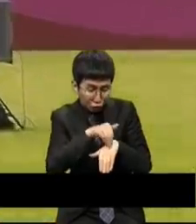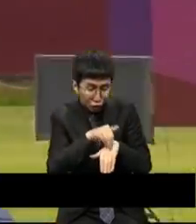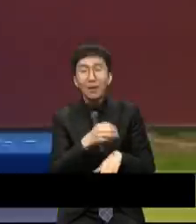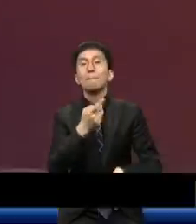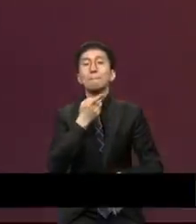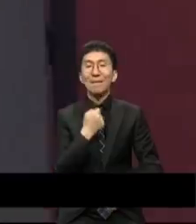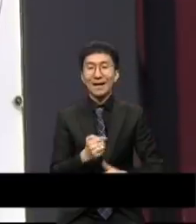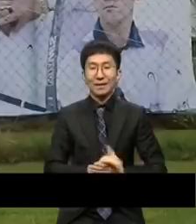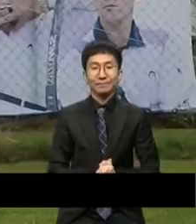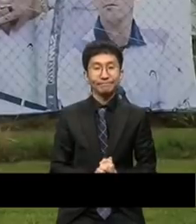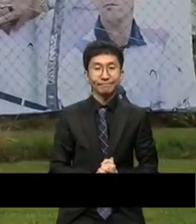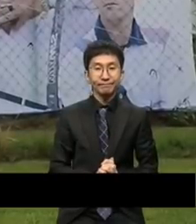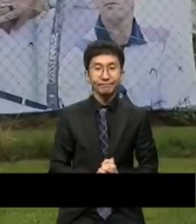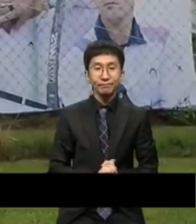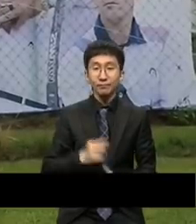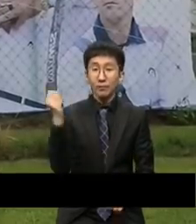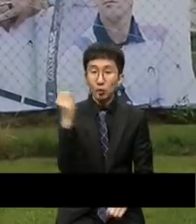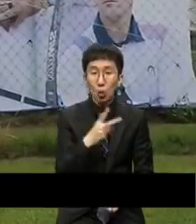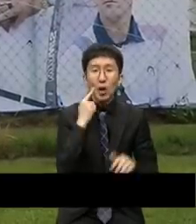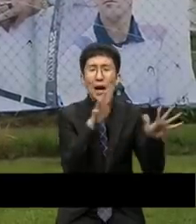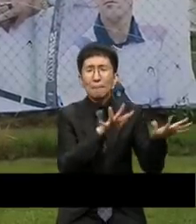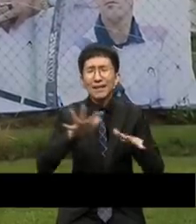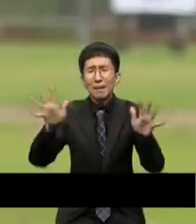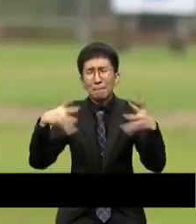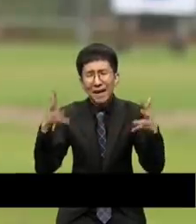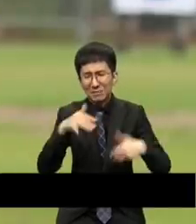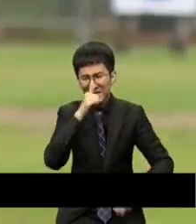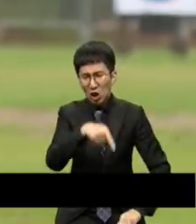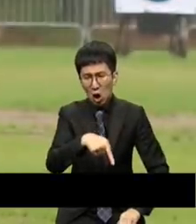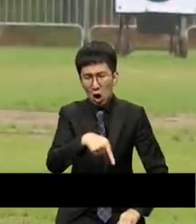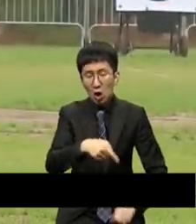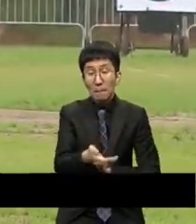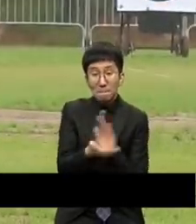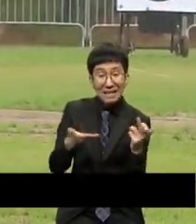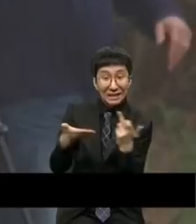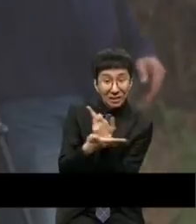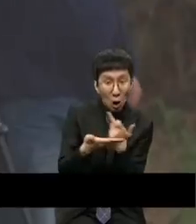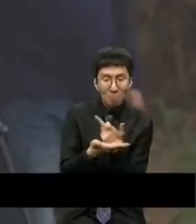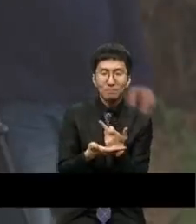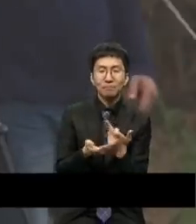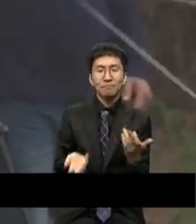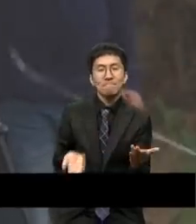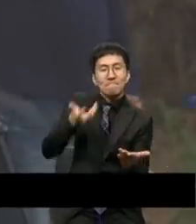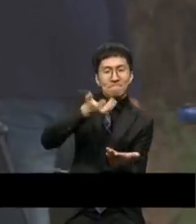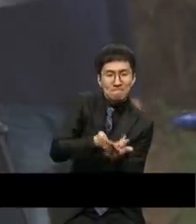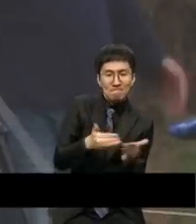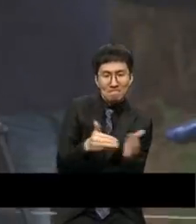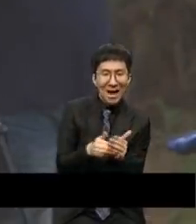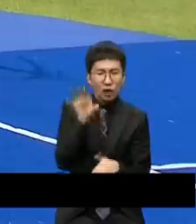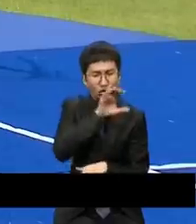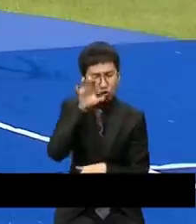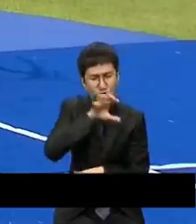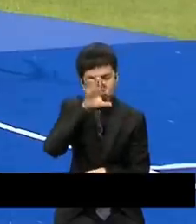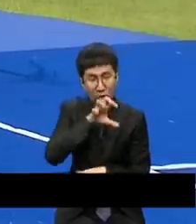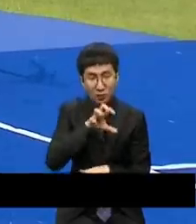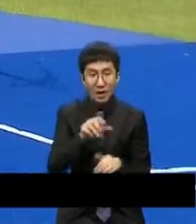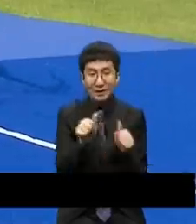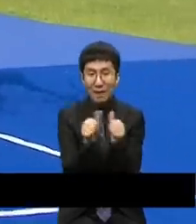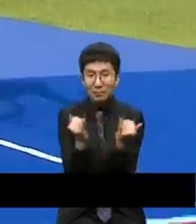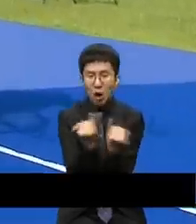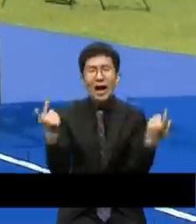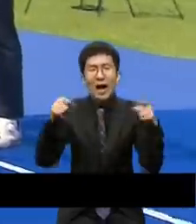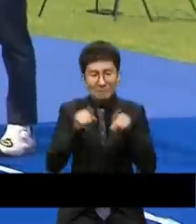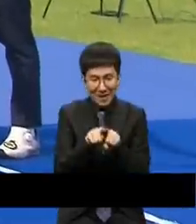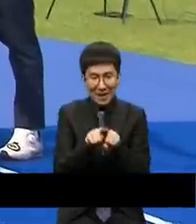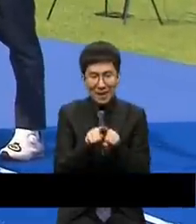했습니다. 또 바닷바람에 대비해 섬 전지 훈련도 실시하며 신설된 혼성 단체까지 5개